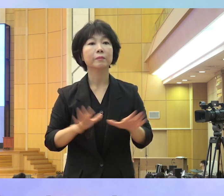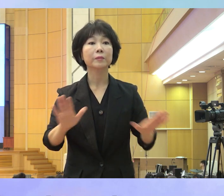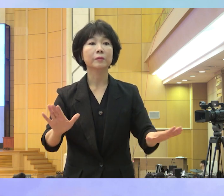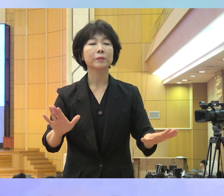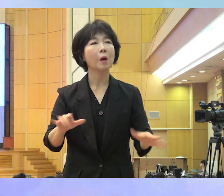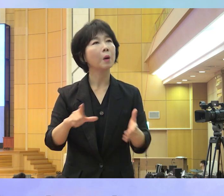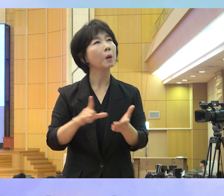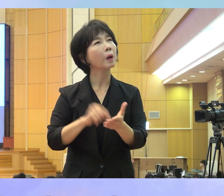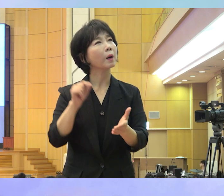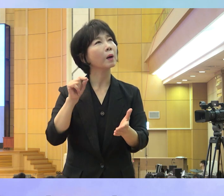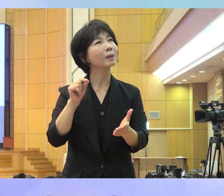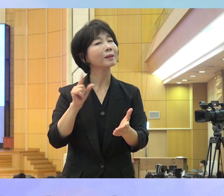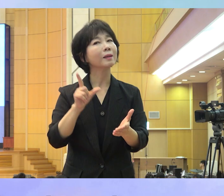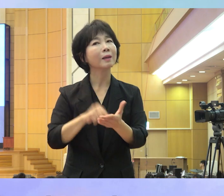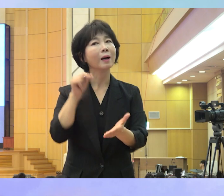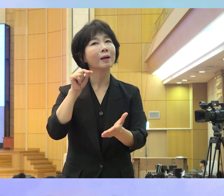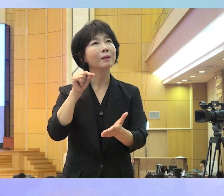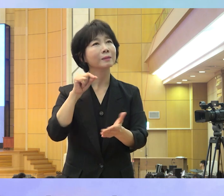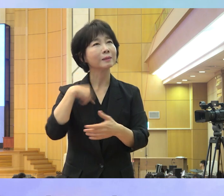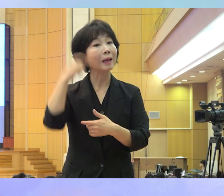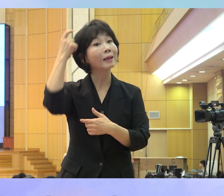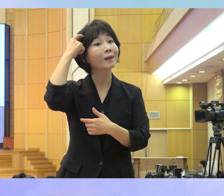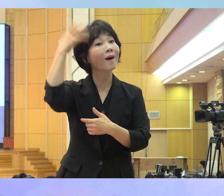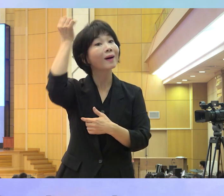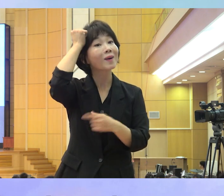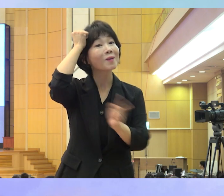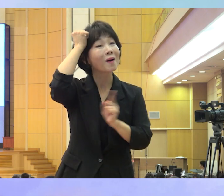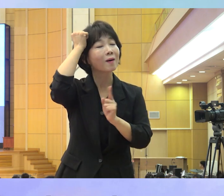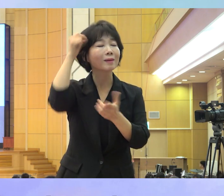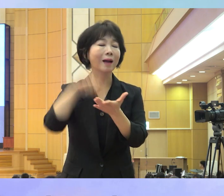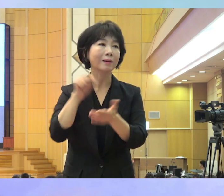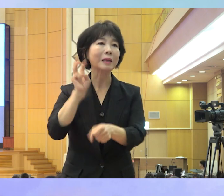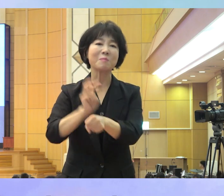30년 정도 된 것으로 기억되는데,